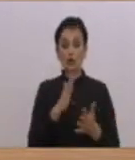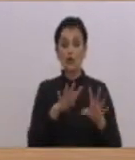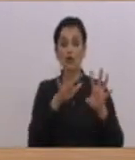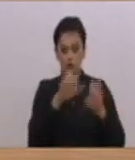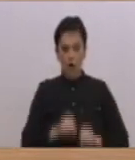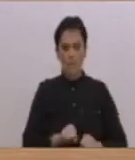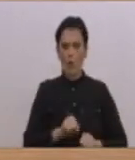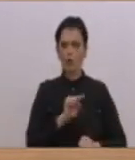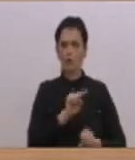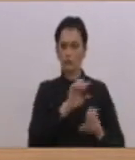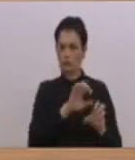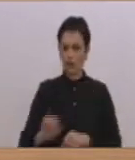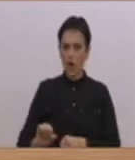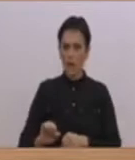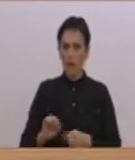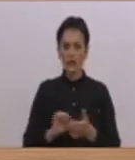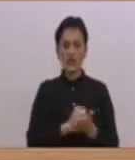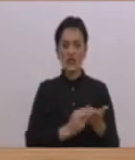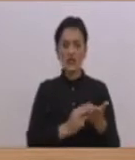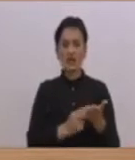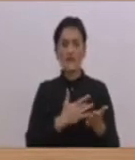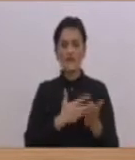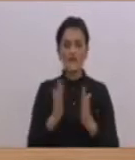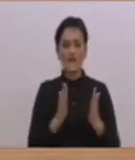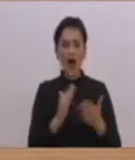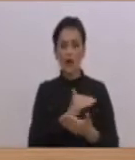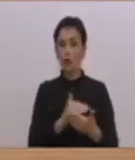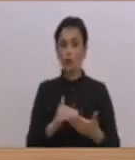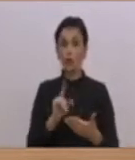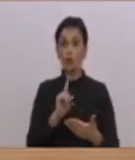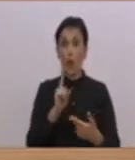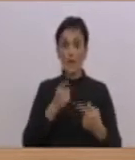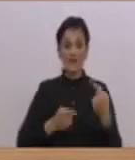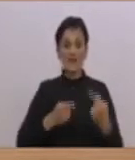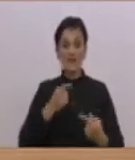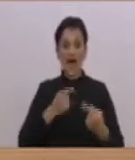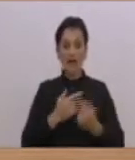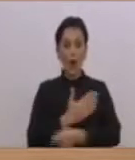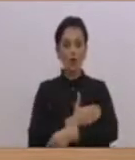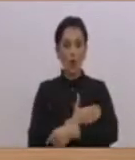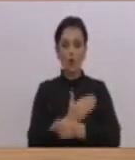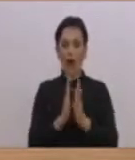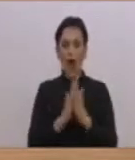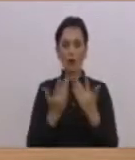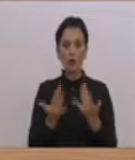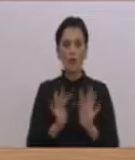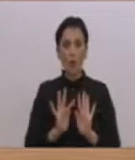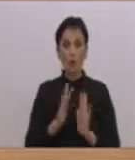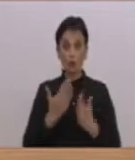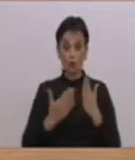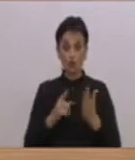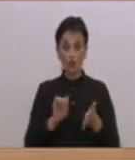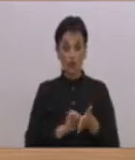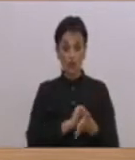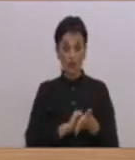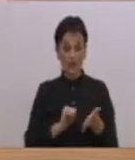იყოს დასაბუთებული ვარაუდის დონეზე, რომ სადაო ნორმა არ მოითხოვს, თუ ეს